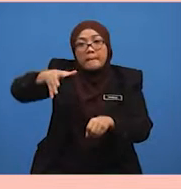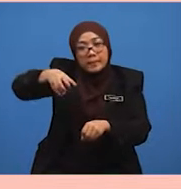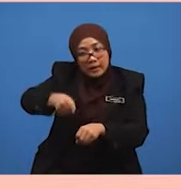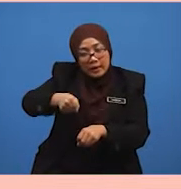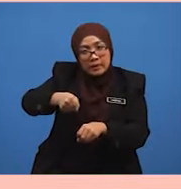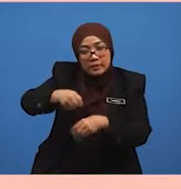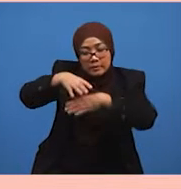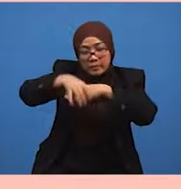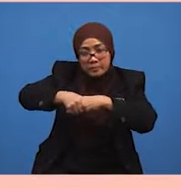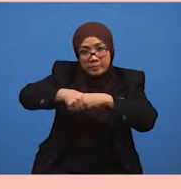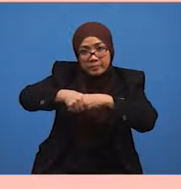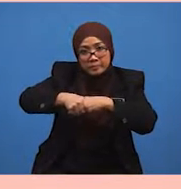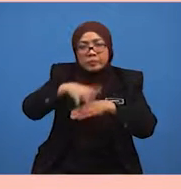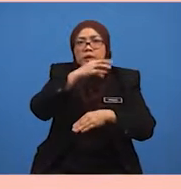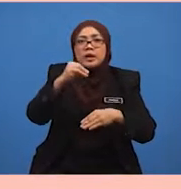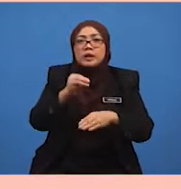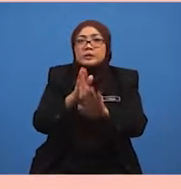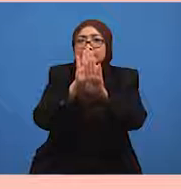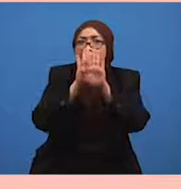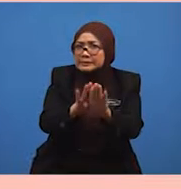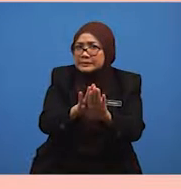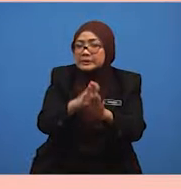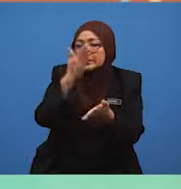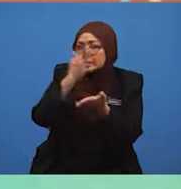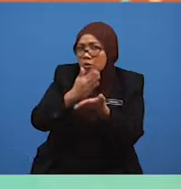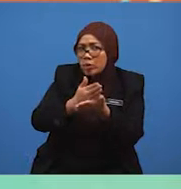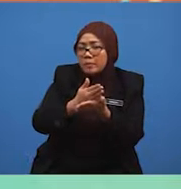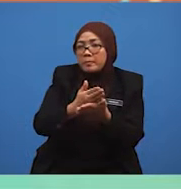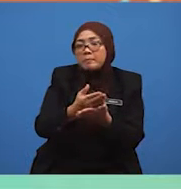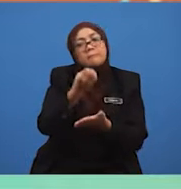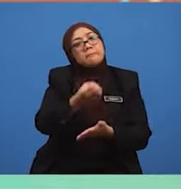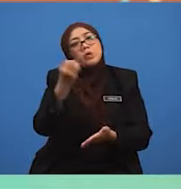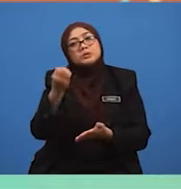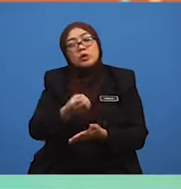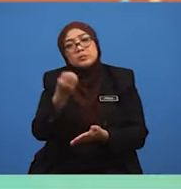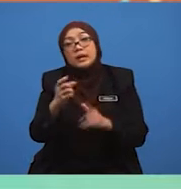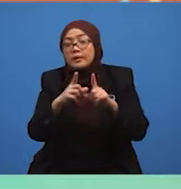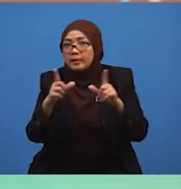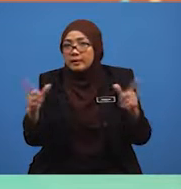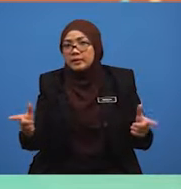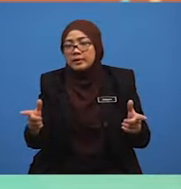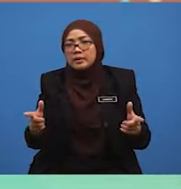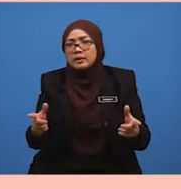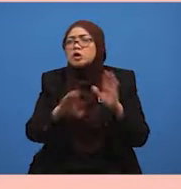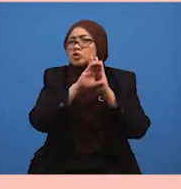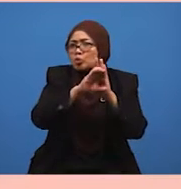memberhentikan sesuatu objek. Contoh-contoh lain yang berkaitan dengan mesin baji